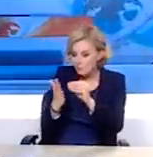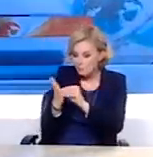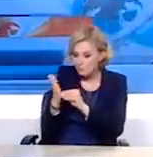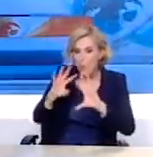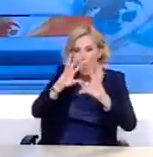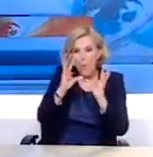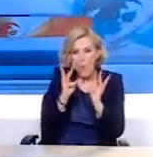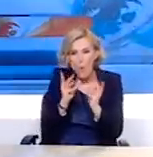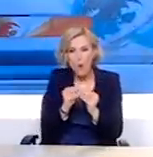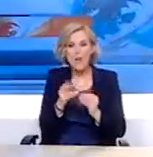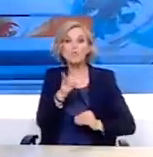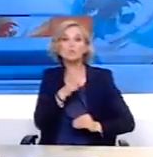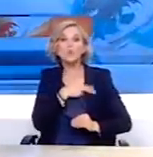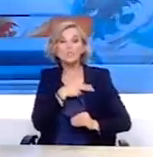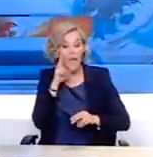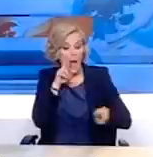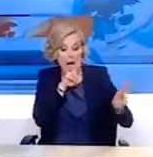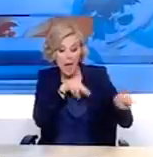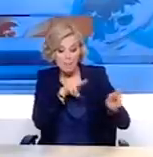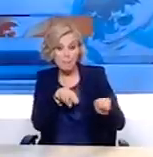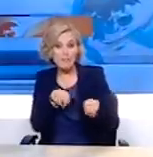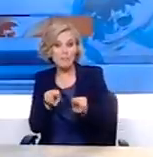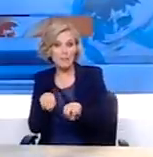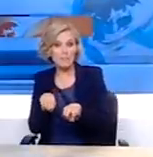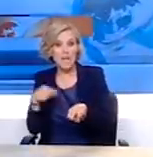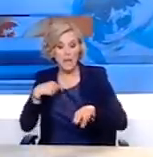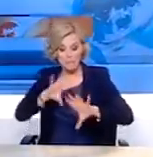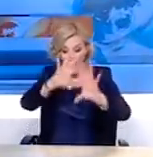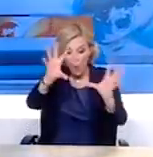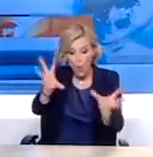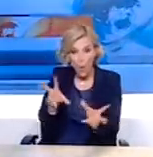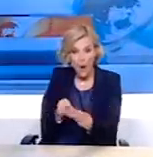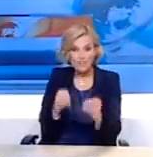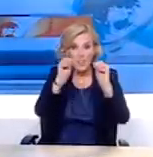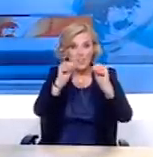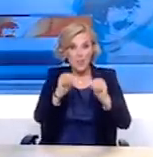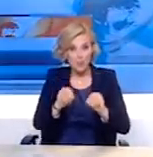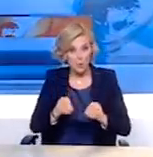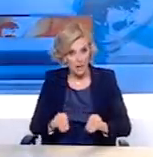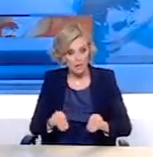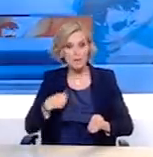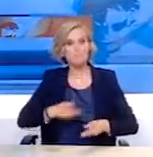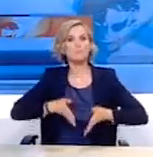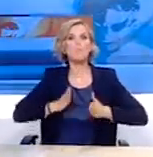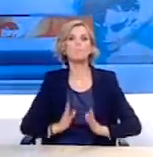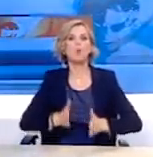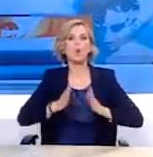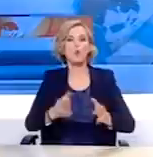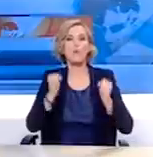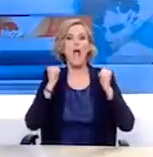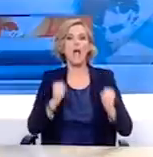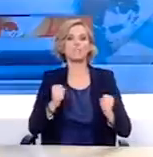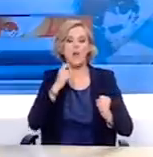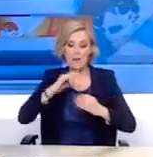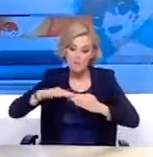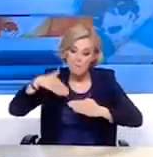ακόμα πληρέστερη επιδημιολογική επιτήρηση. Θέλουμε τα στοιχεία αυτά να τα χρησιμοποιήσουμε, ώστε να προχωρήσουμε με τον ασφαλέστερο δυνατό τρόπο στην επόμενη